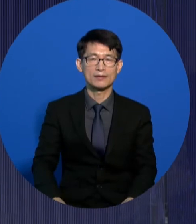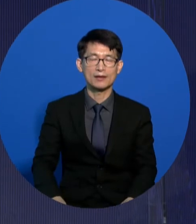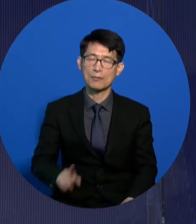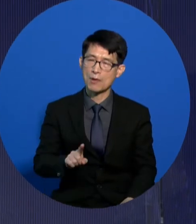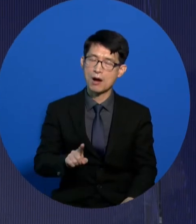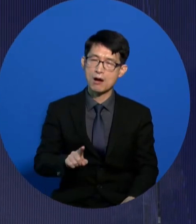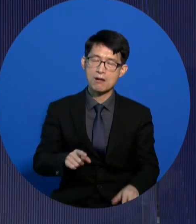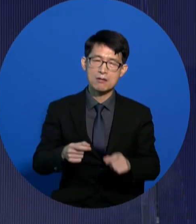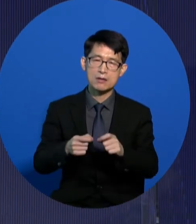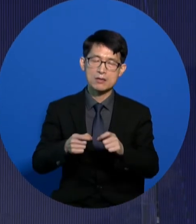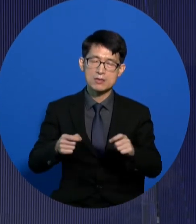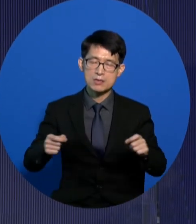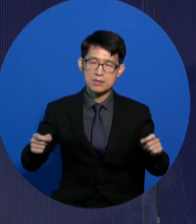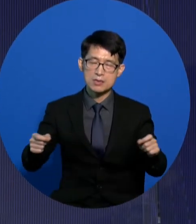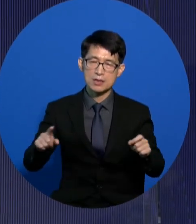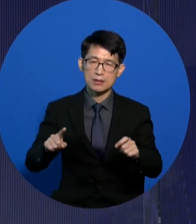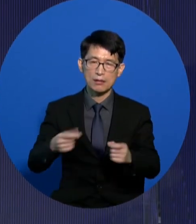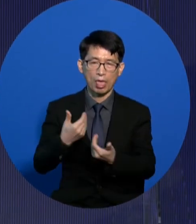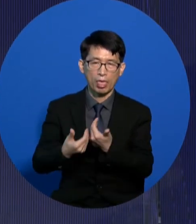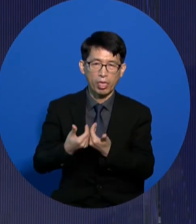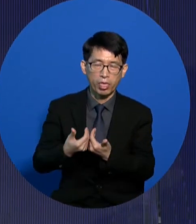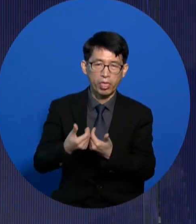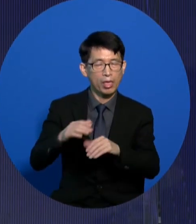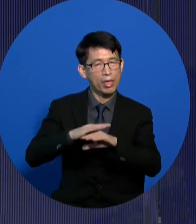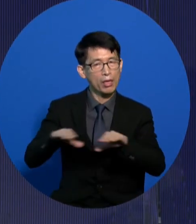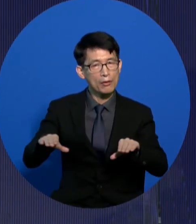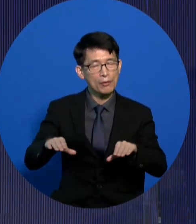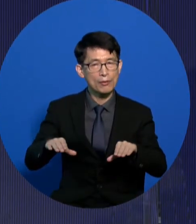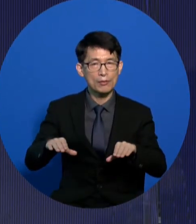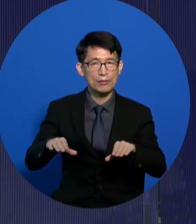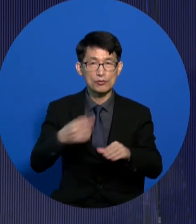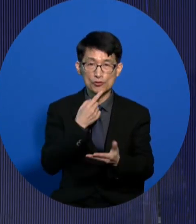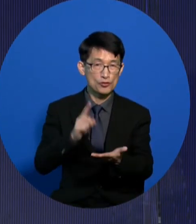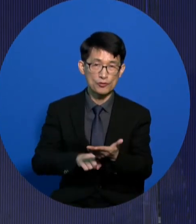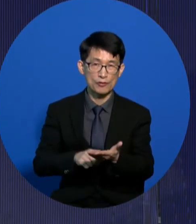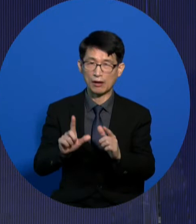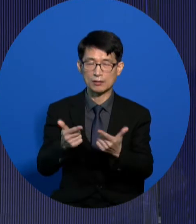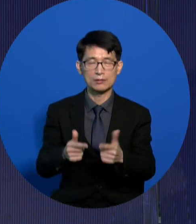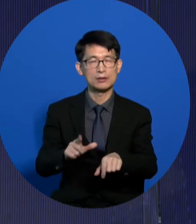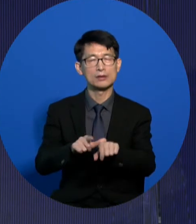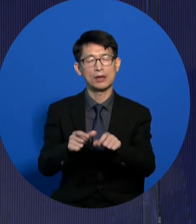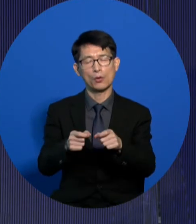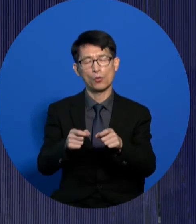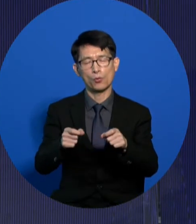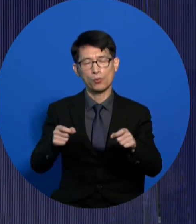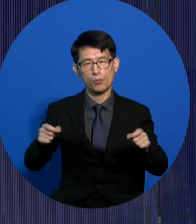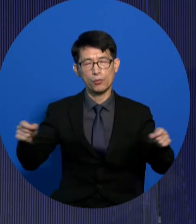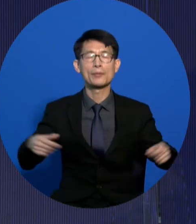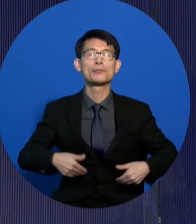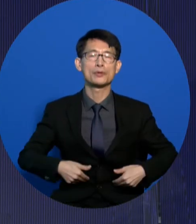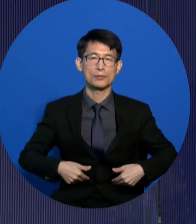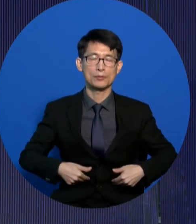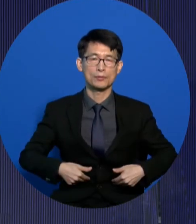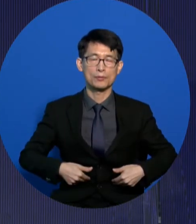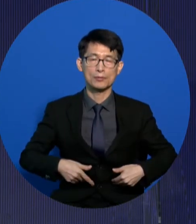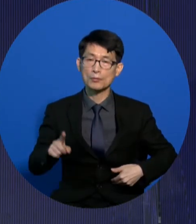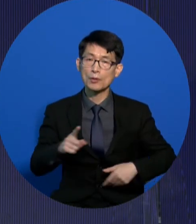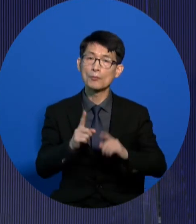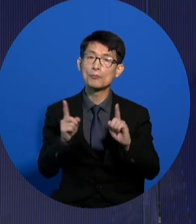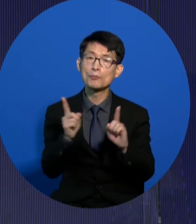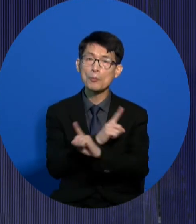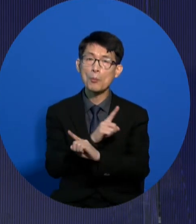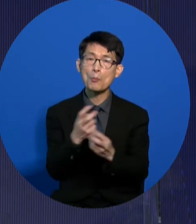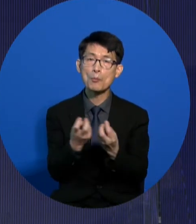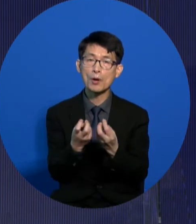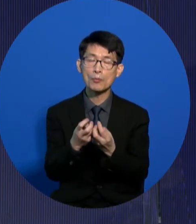몇백 년이라는 시간이 필요합니다. 그러면 이러한 인식 개선을 하기 위해서는 무엇이 중요할까요? 교육이 중요하다고 생각하거든요.